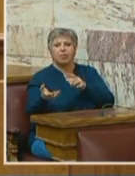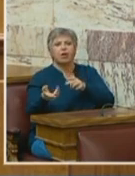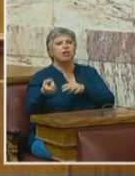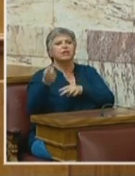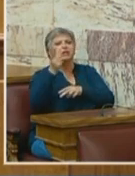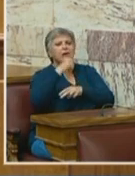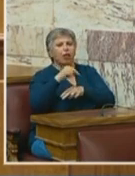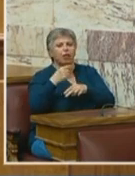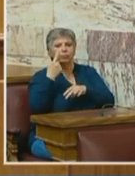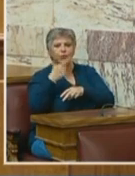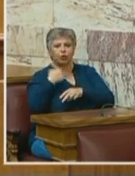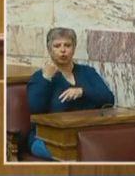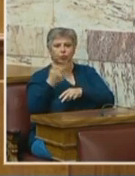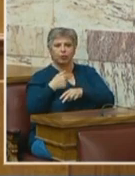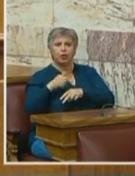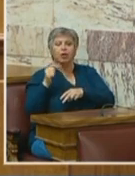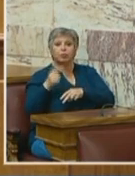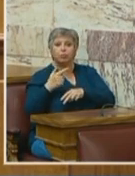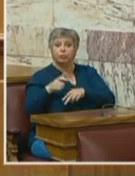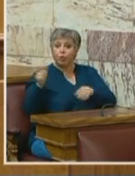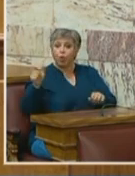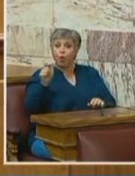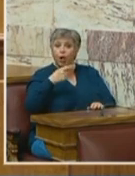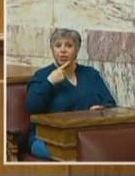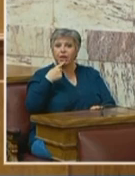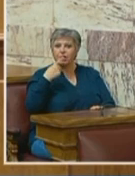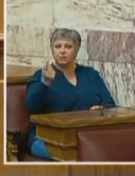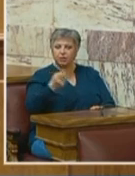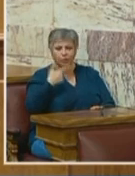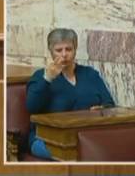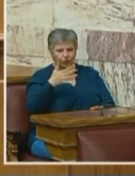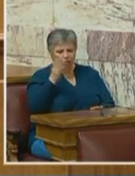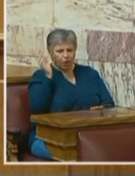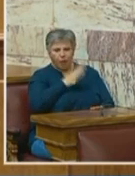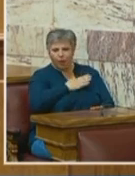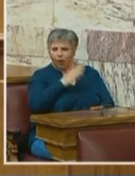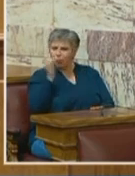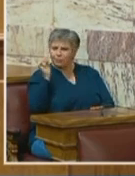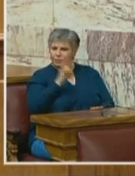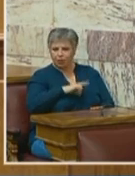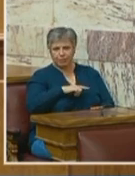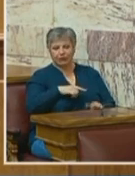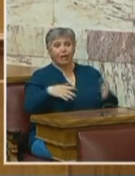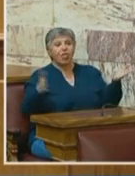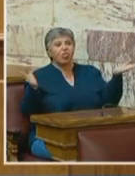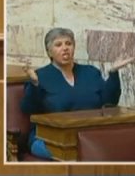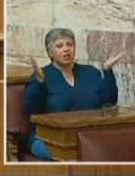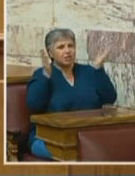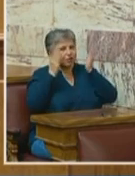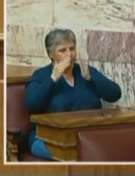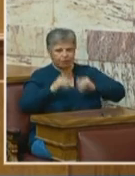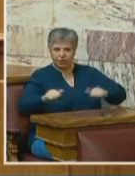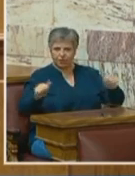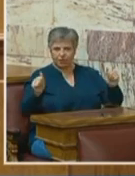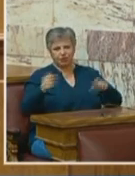με αφοπλιστικό τρόπο τη σκευωρία την οποία στήσατε σε βάρος της παράταξής μας. Έκτοτε,